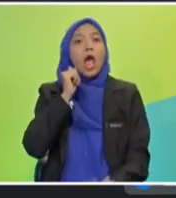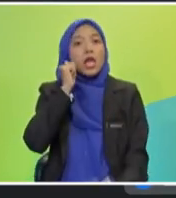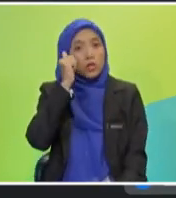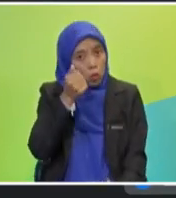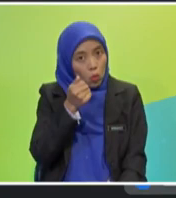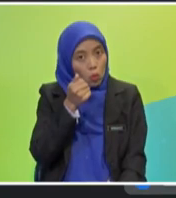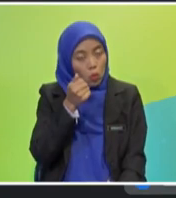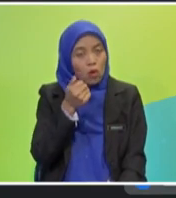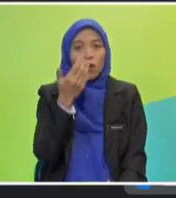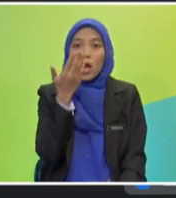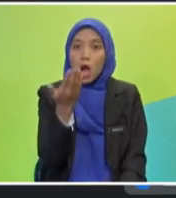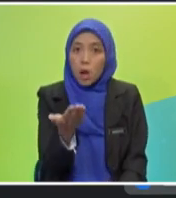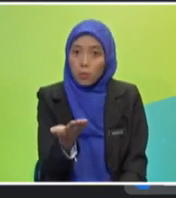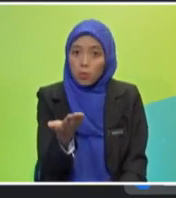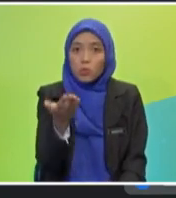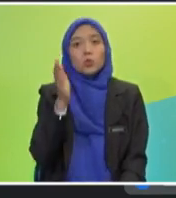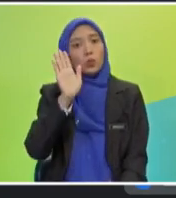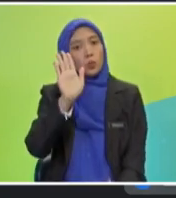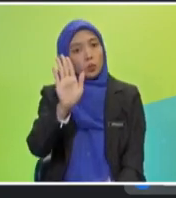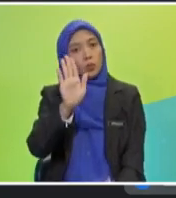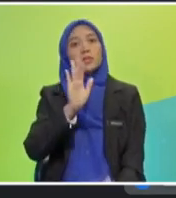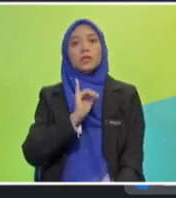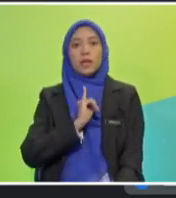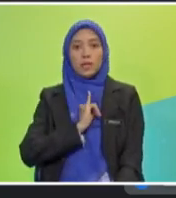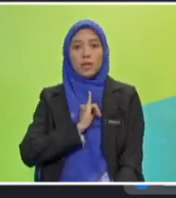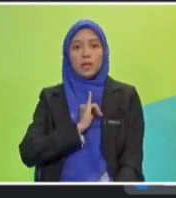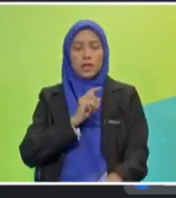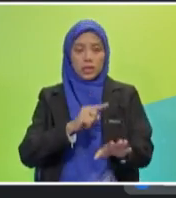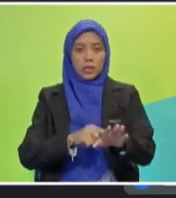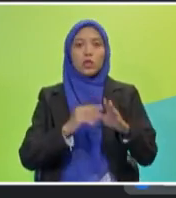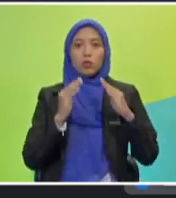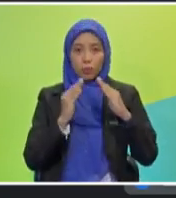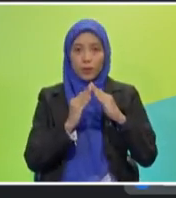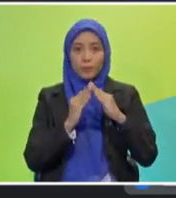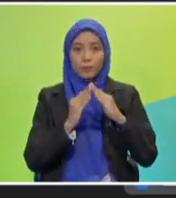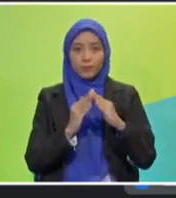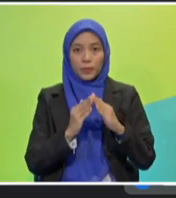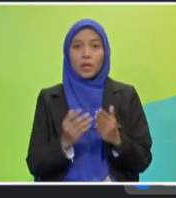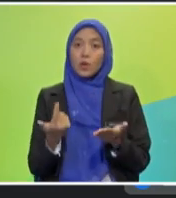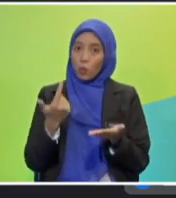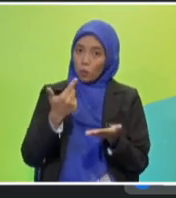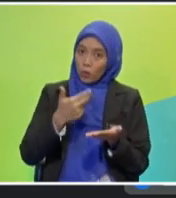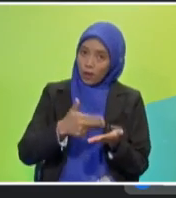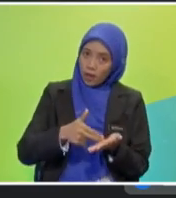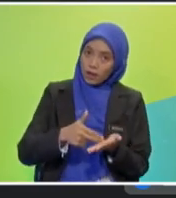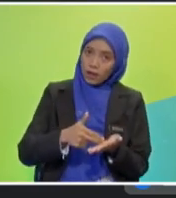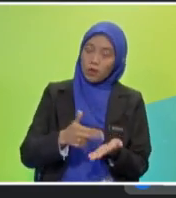Kamu tunggu saya di rumah. Cikgu ulang sekali lagi ya, Iman.